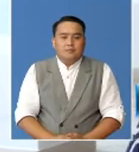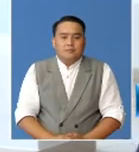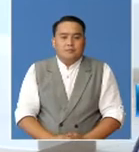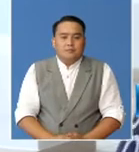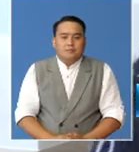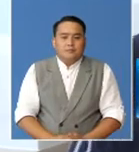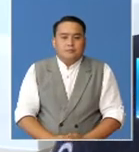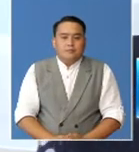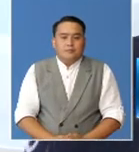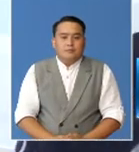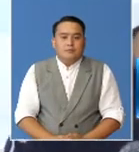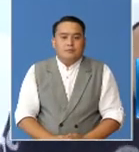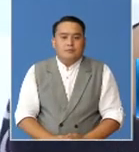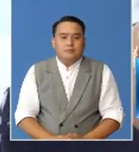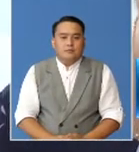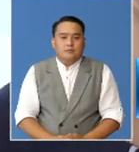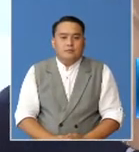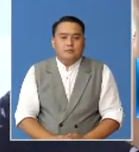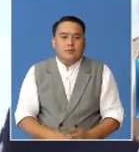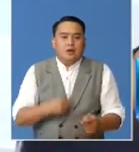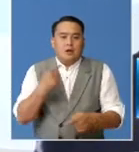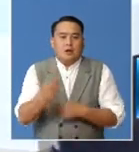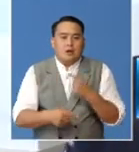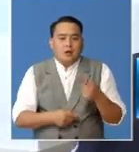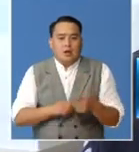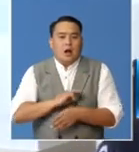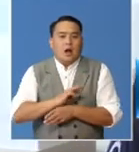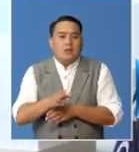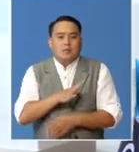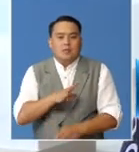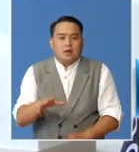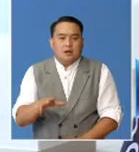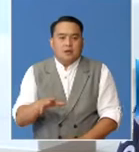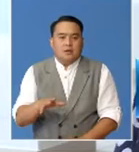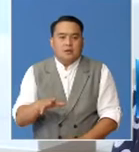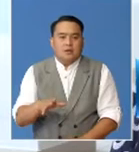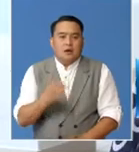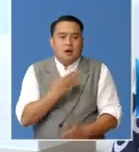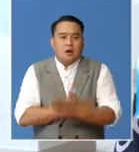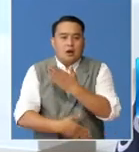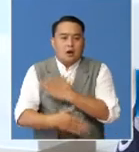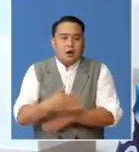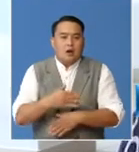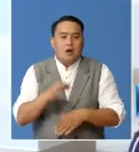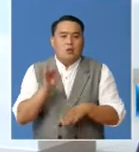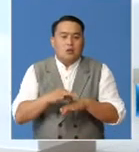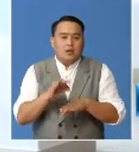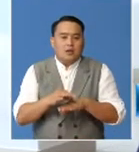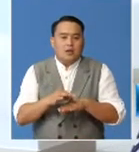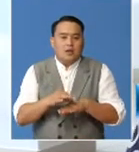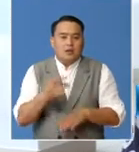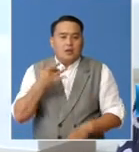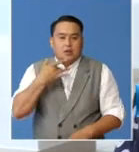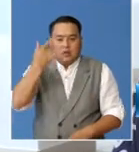Енді келешекте әлі де болса бізде қамтылмай жатқан ДЦП мен ауыратын балалар, инсульт